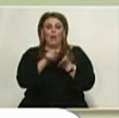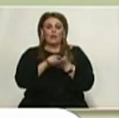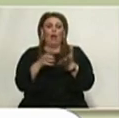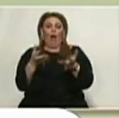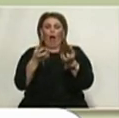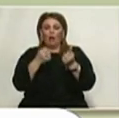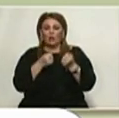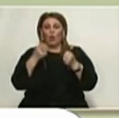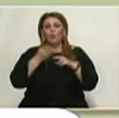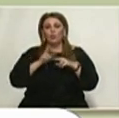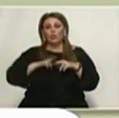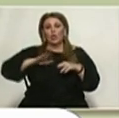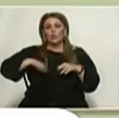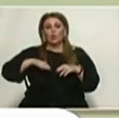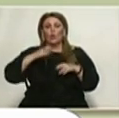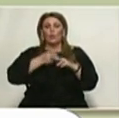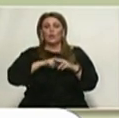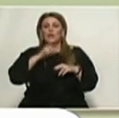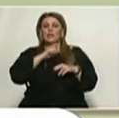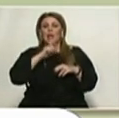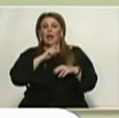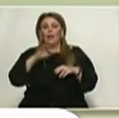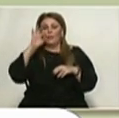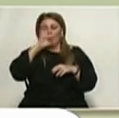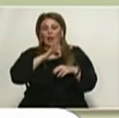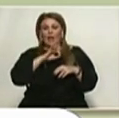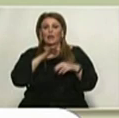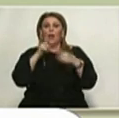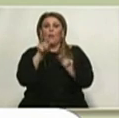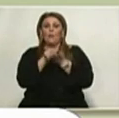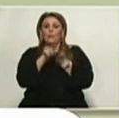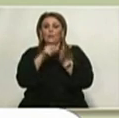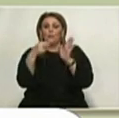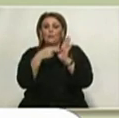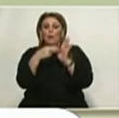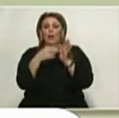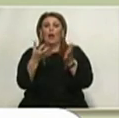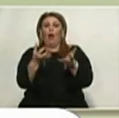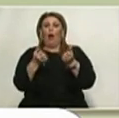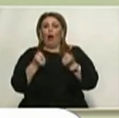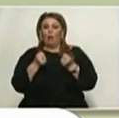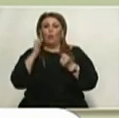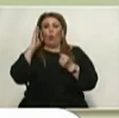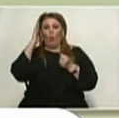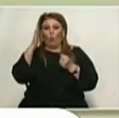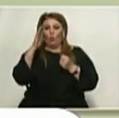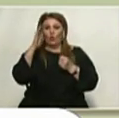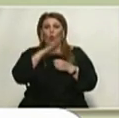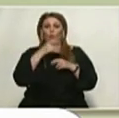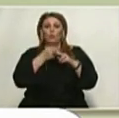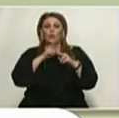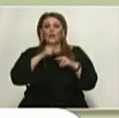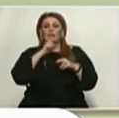alırdılarsa, bundan sonra bu tələbələrimiz də differensiallaşdırılmış təqaüd məbləğlərini alacaqlar. Yəni, bu göstəricilər bu